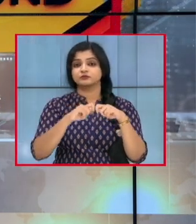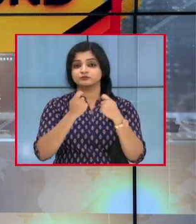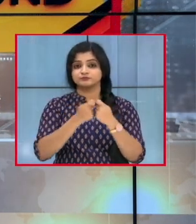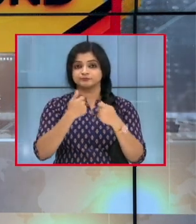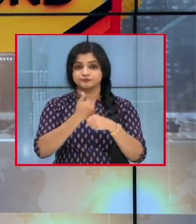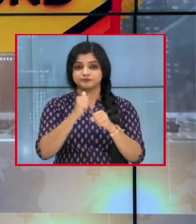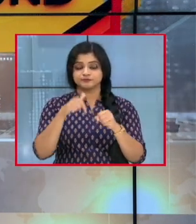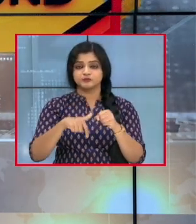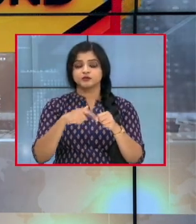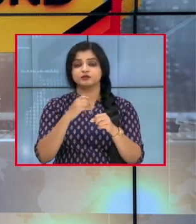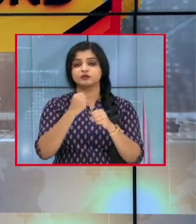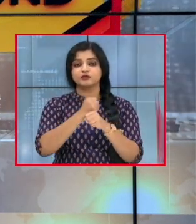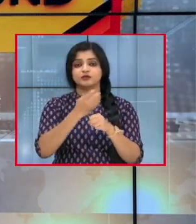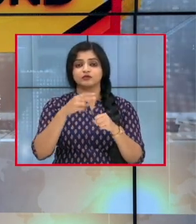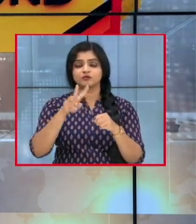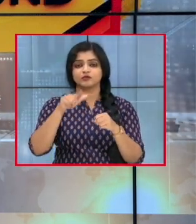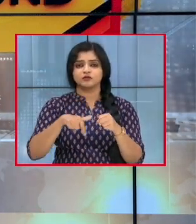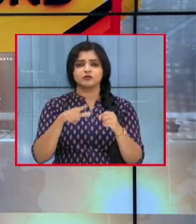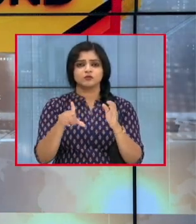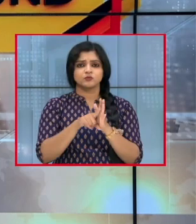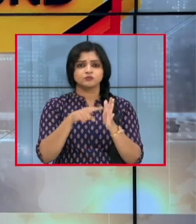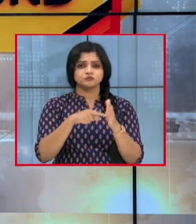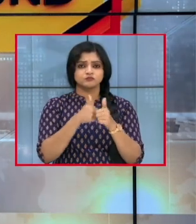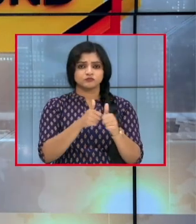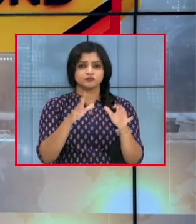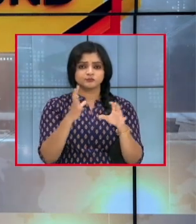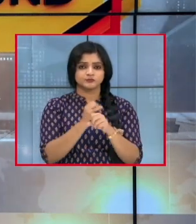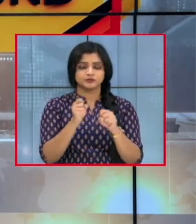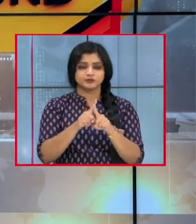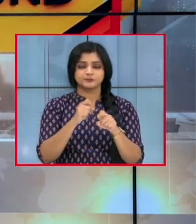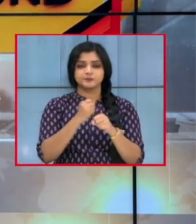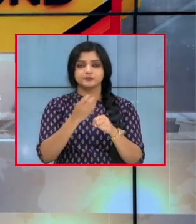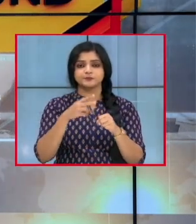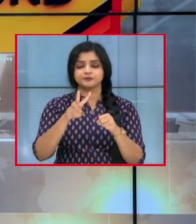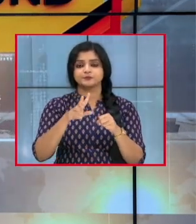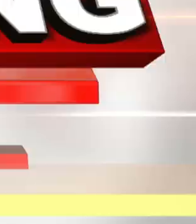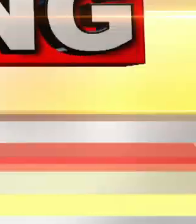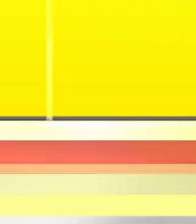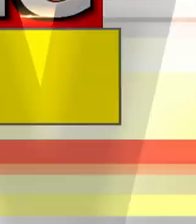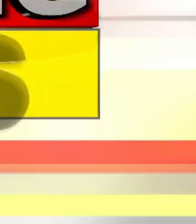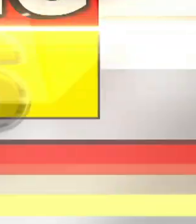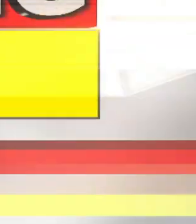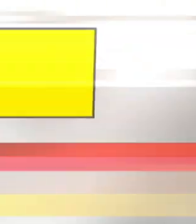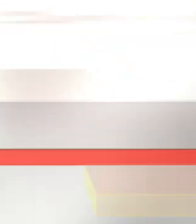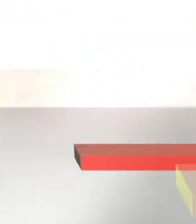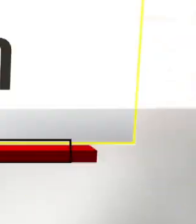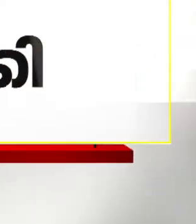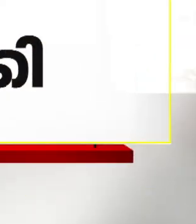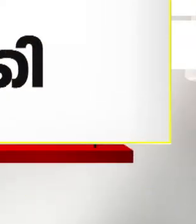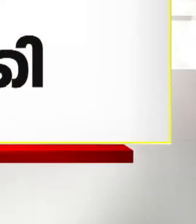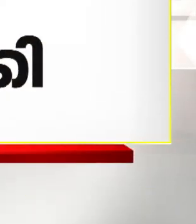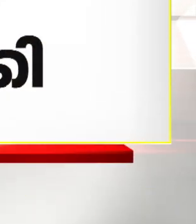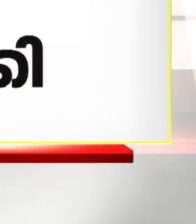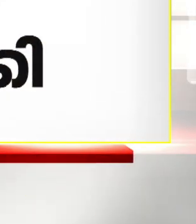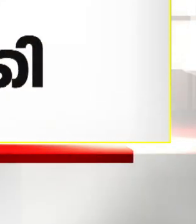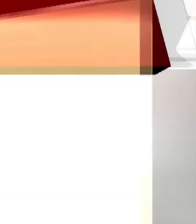നിരാകരിച്ചു. നിയമവിരുദ്ധമെന്ന് ചൂണ്ടിക്കാട്ടിയാണ് ഗവർണറുടെ നടപടി. ഗവർണർക്ക് അയക്കുന്ന കത്തുകൾ വൈസ് ചാൻസലർ സിൻഡിക്കേറ്റിനെ